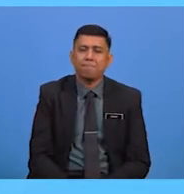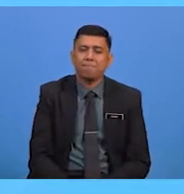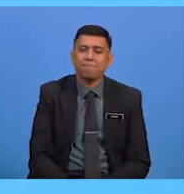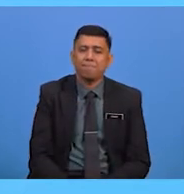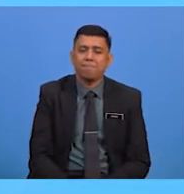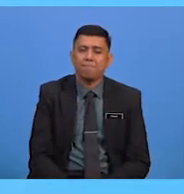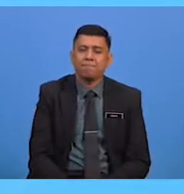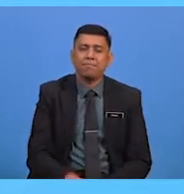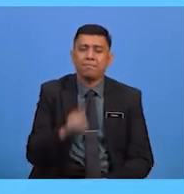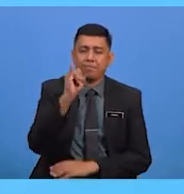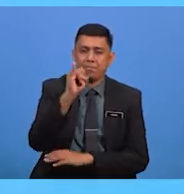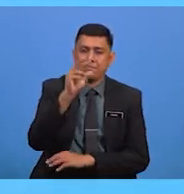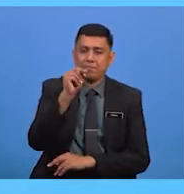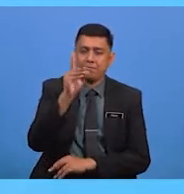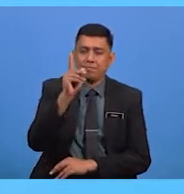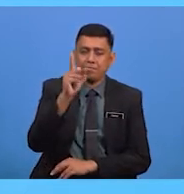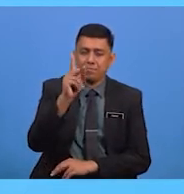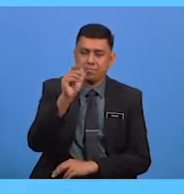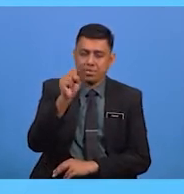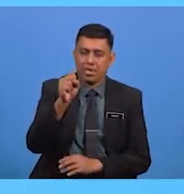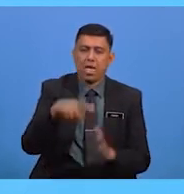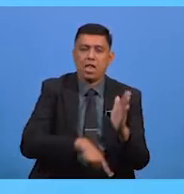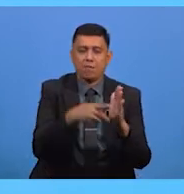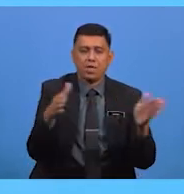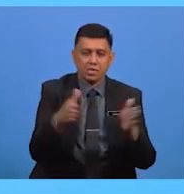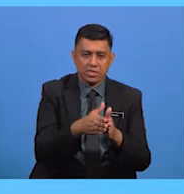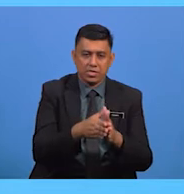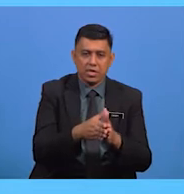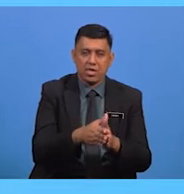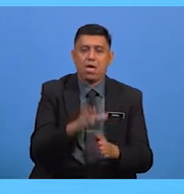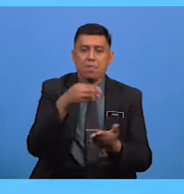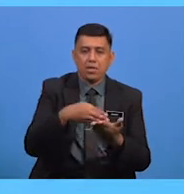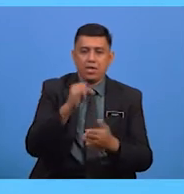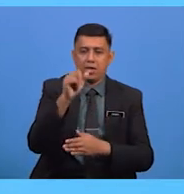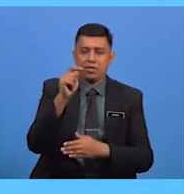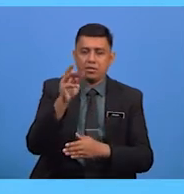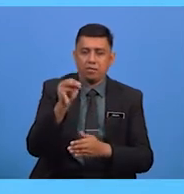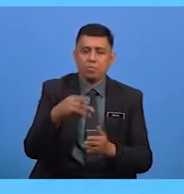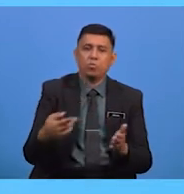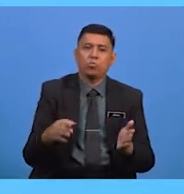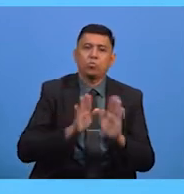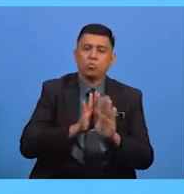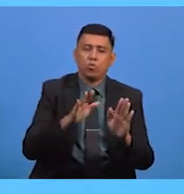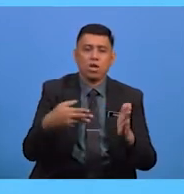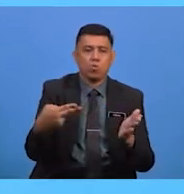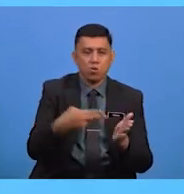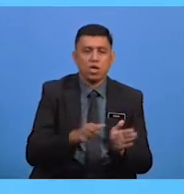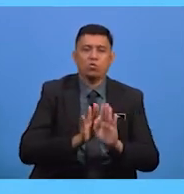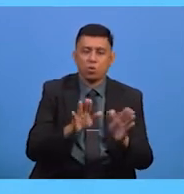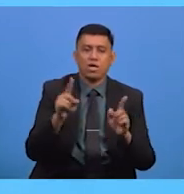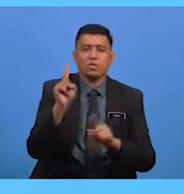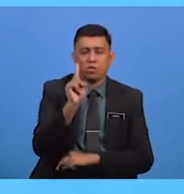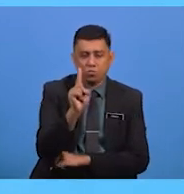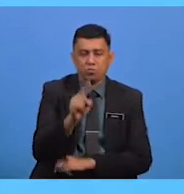dalamnya dengan indeks lebih kecil daripada bill item tolak ulang tolak satu. Dari simbol